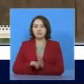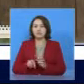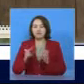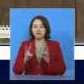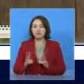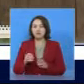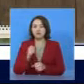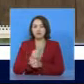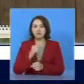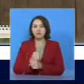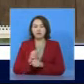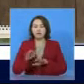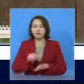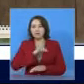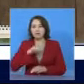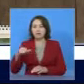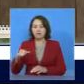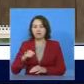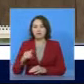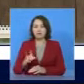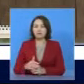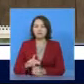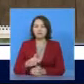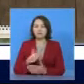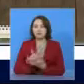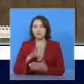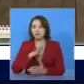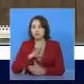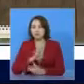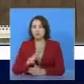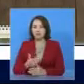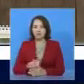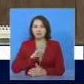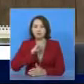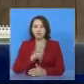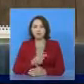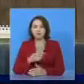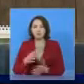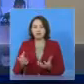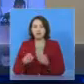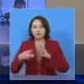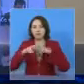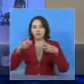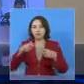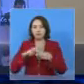чтобы потом вам самим среди зимы не приходилось героическими усилиями разгревать проблемы.